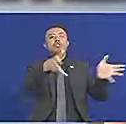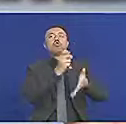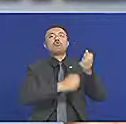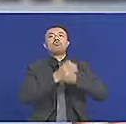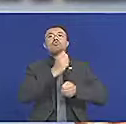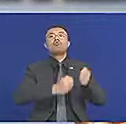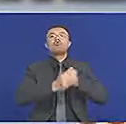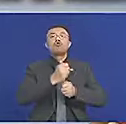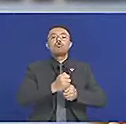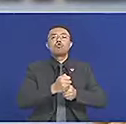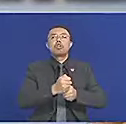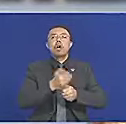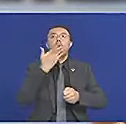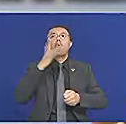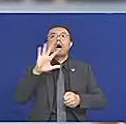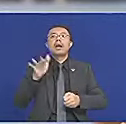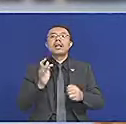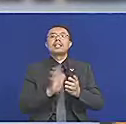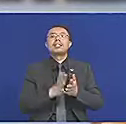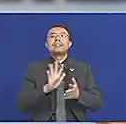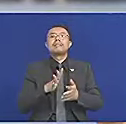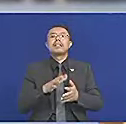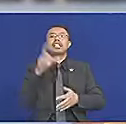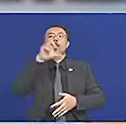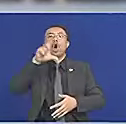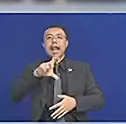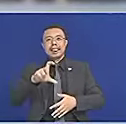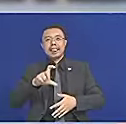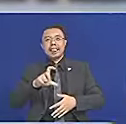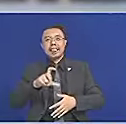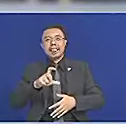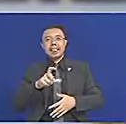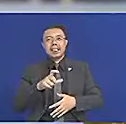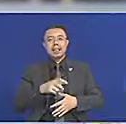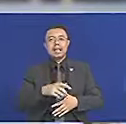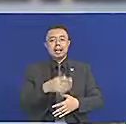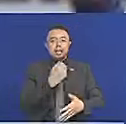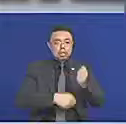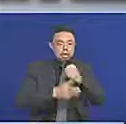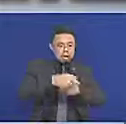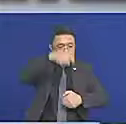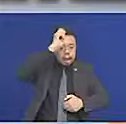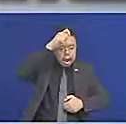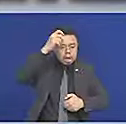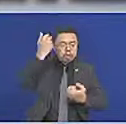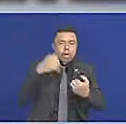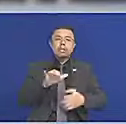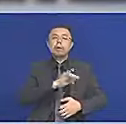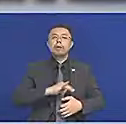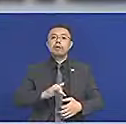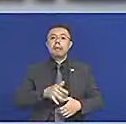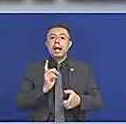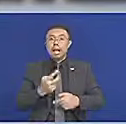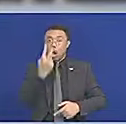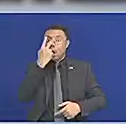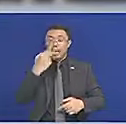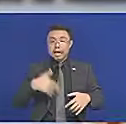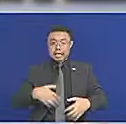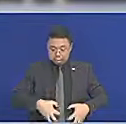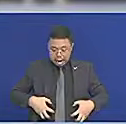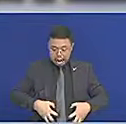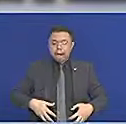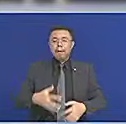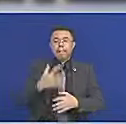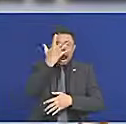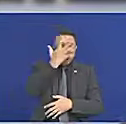airnya kayak warna soft drink, seperti coklat gitu. Kita mandi di situ bareng-bareng. Kalau lihat saya kurapan